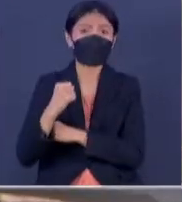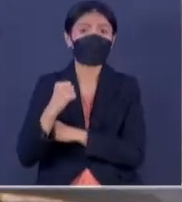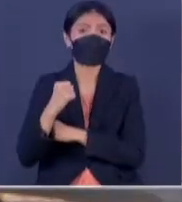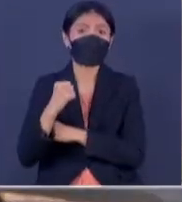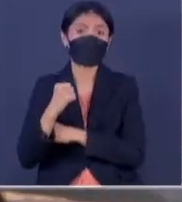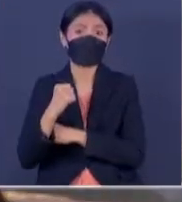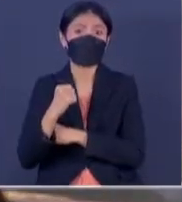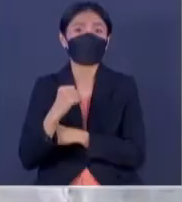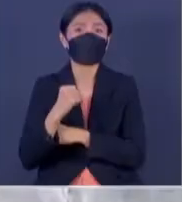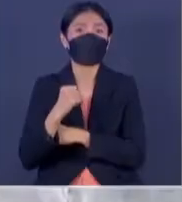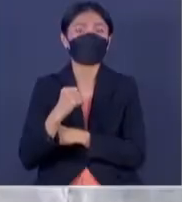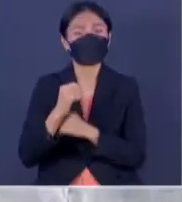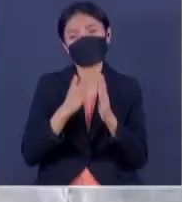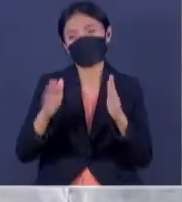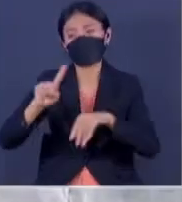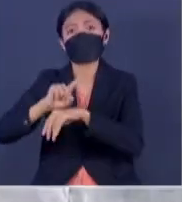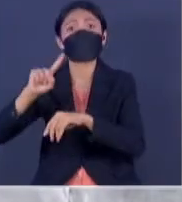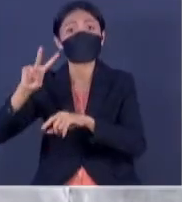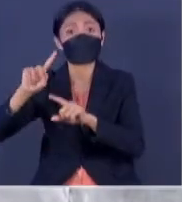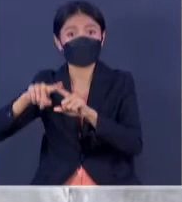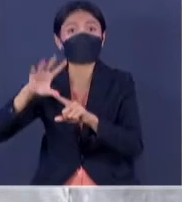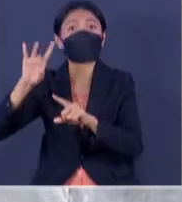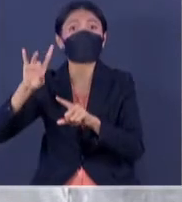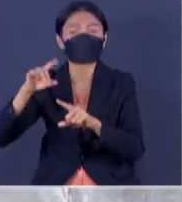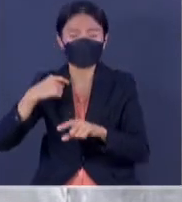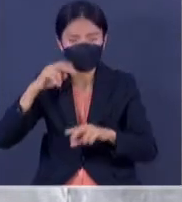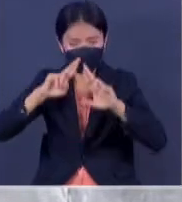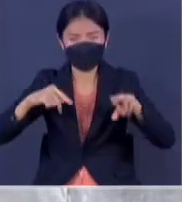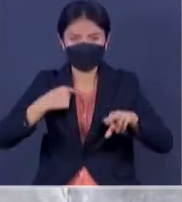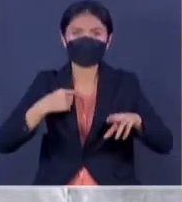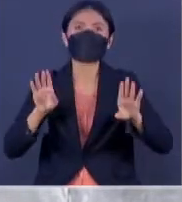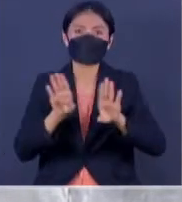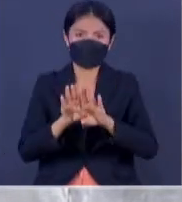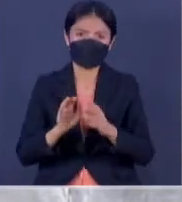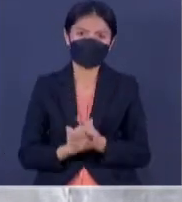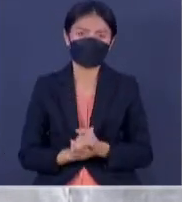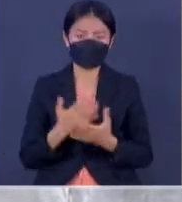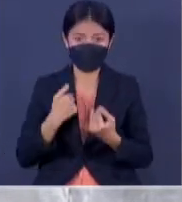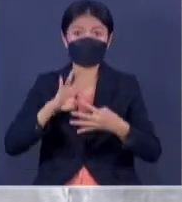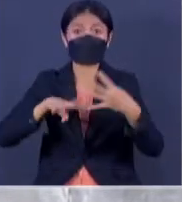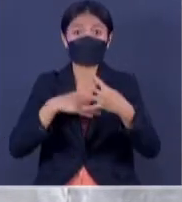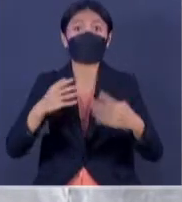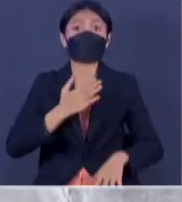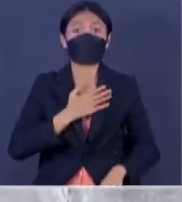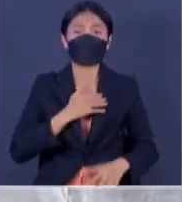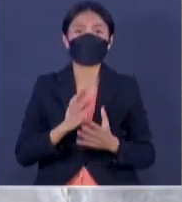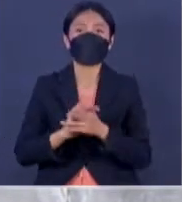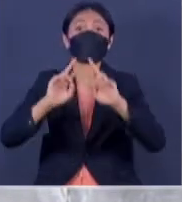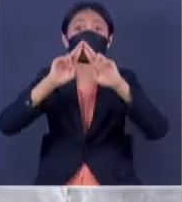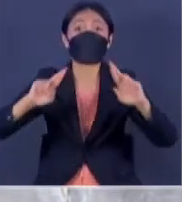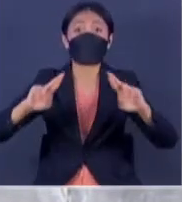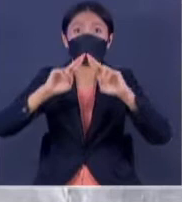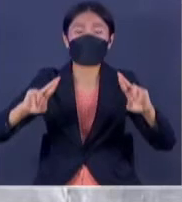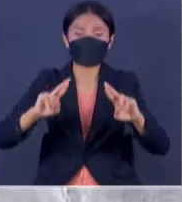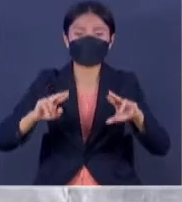ะ คือตอนนี้ก็คือวางแผนสำหรับการพักร้านชั่วคราวก็ยังไม่ได้กำหนดวันว่าจะ